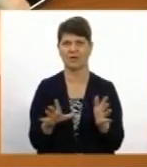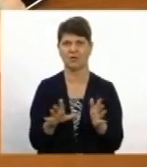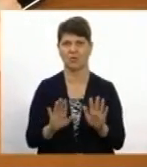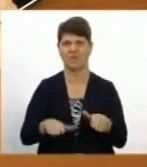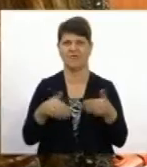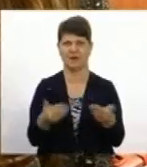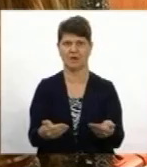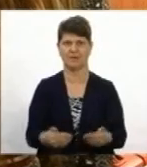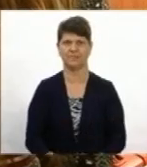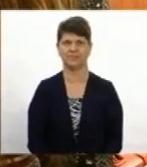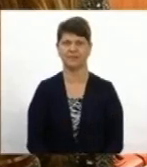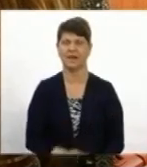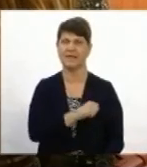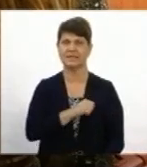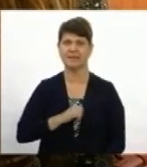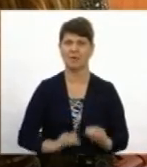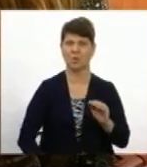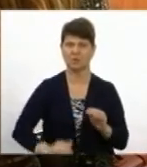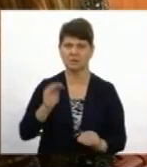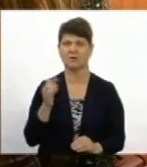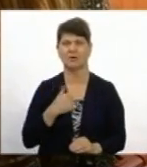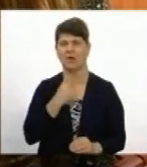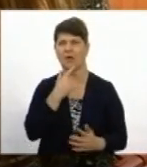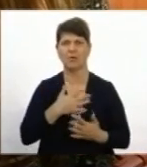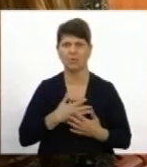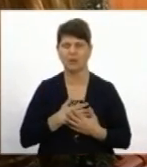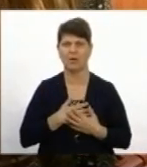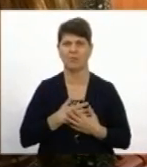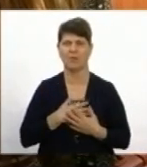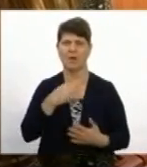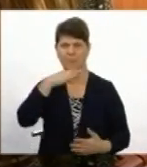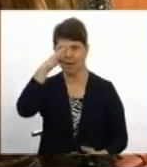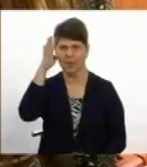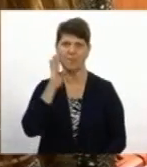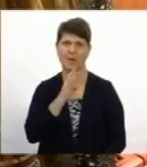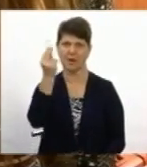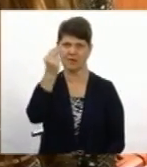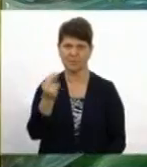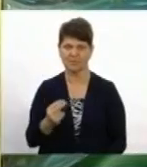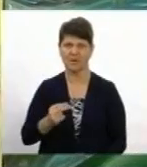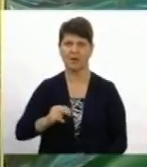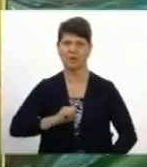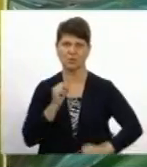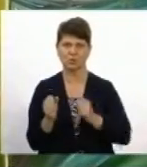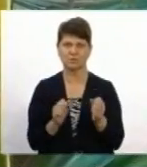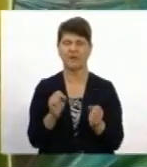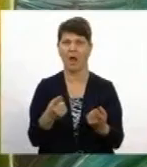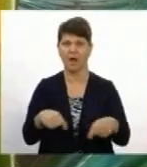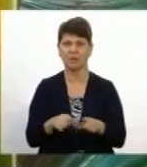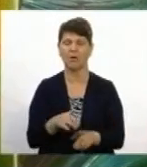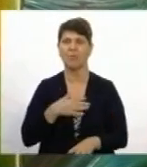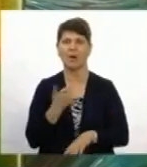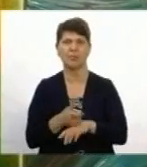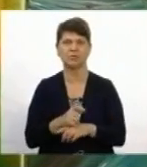варіанті. З самого дитинства я полюбляла малювати портрети моїх батьків, друзів, а також моїм